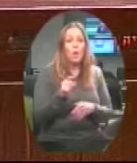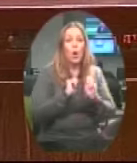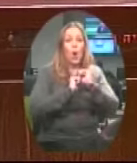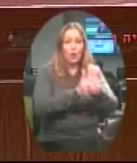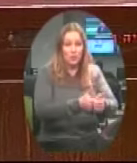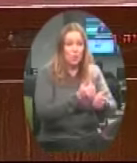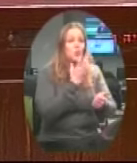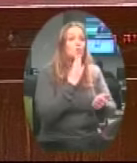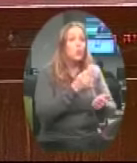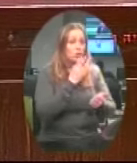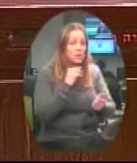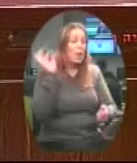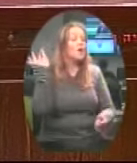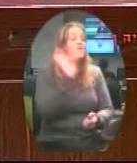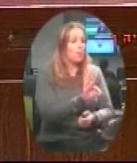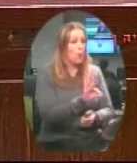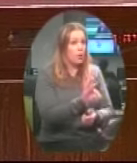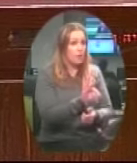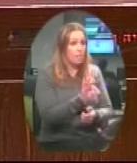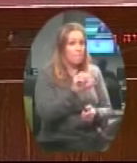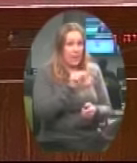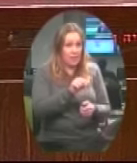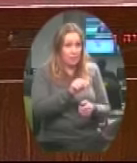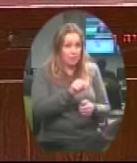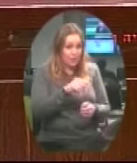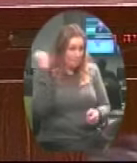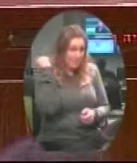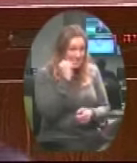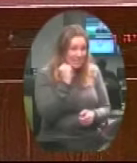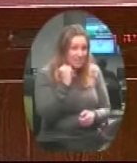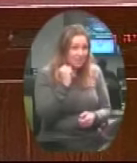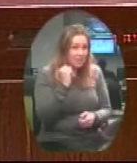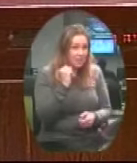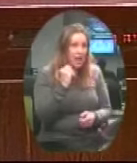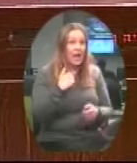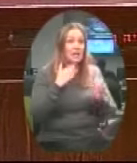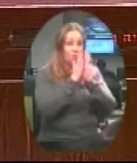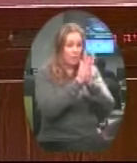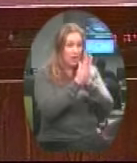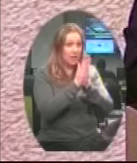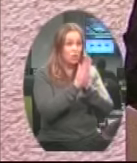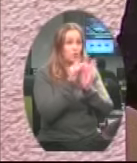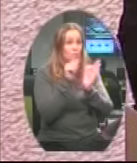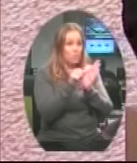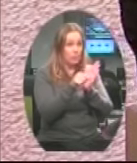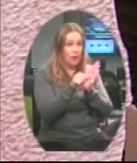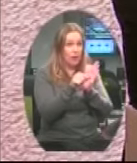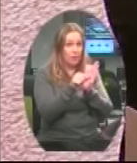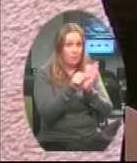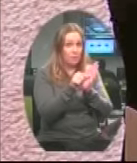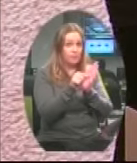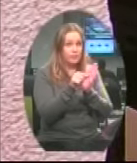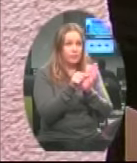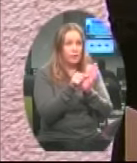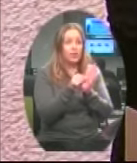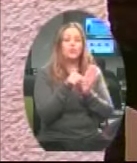יהודים ופוגעים בהם בסכין. אני מבקש ממך שתעלה על הדוכן ותחזור